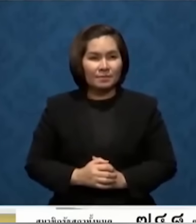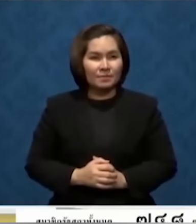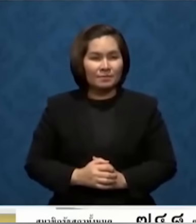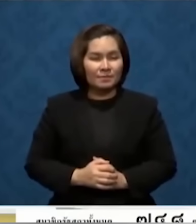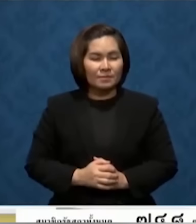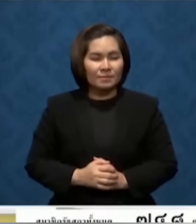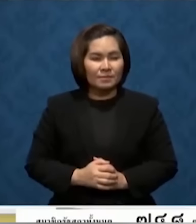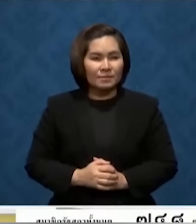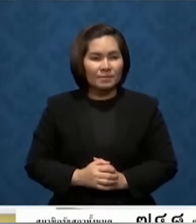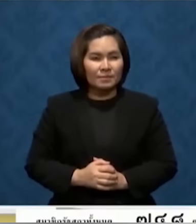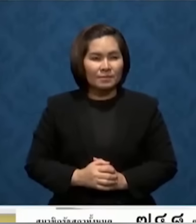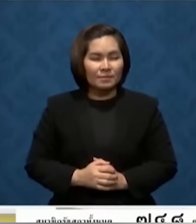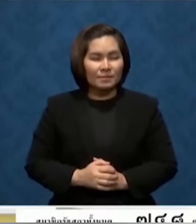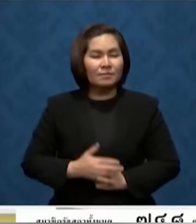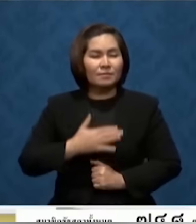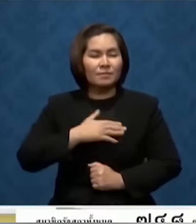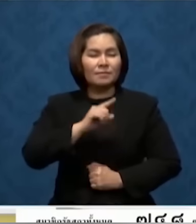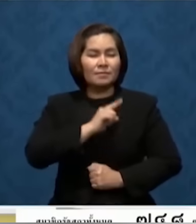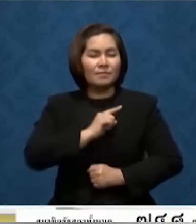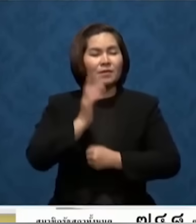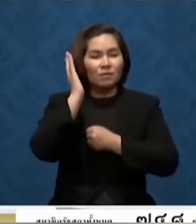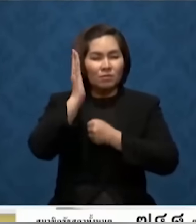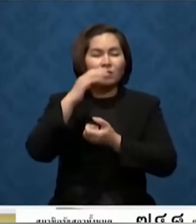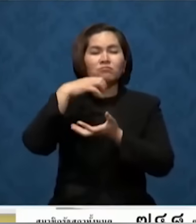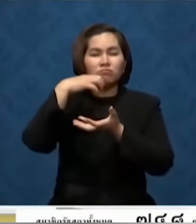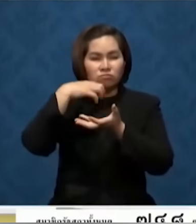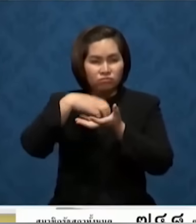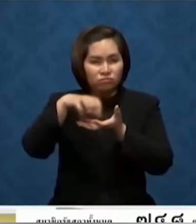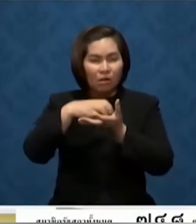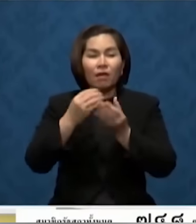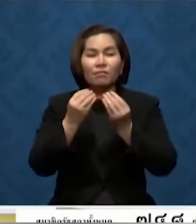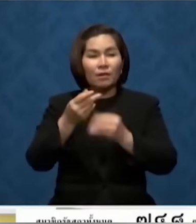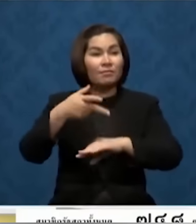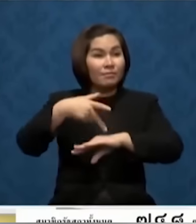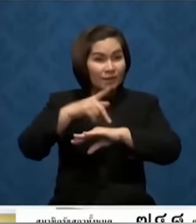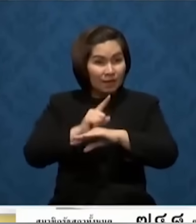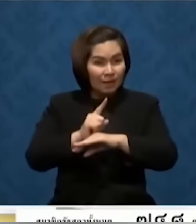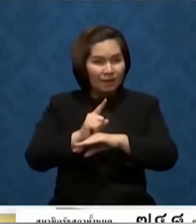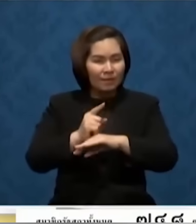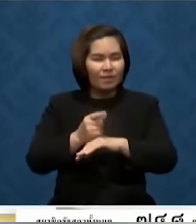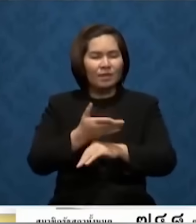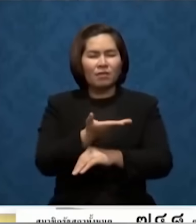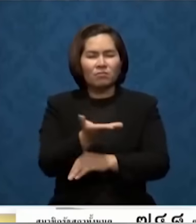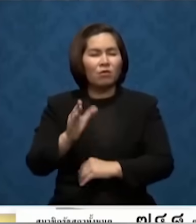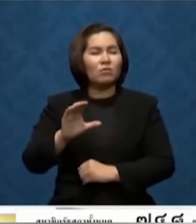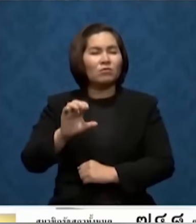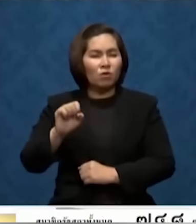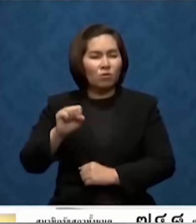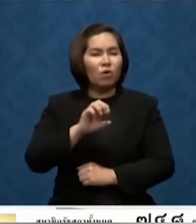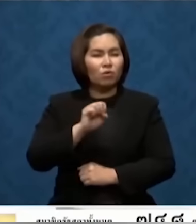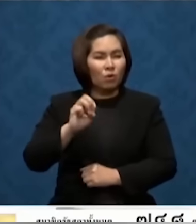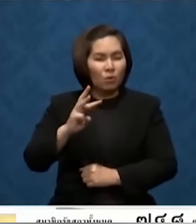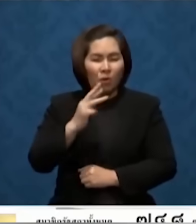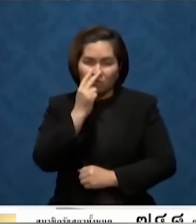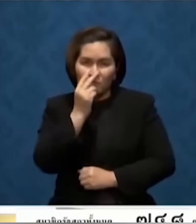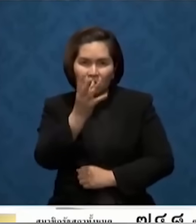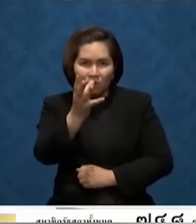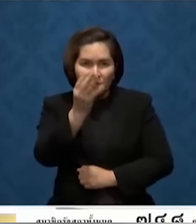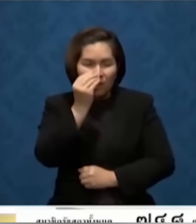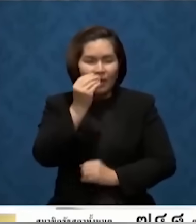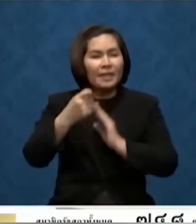ะครับจะอภิปรายให้ท่านประธานและเพื่อนสมาชิกได้เห็นครับว่าทำไม